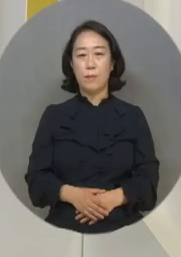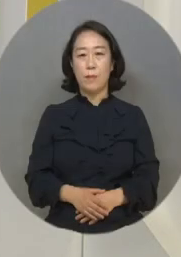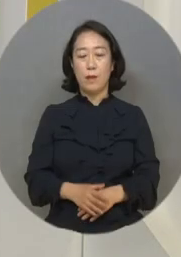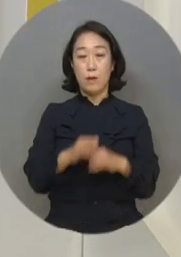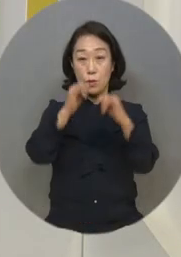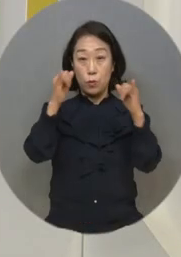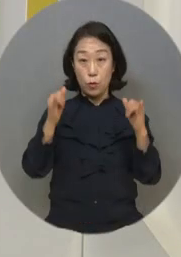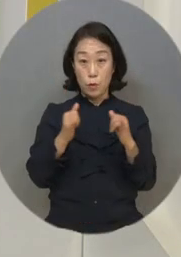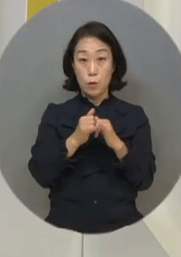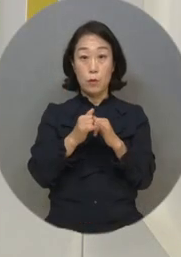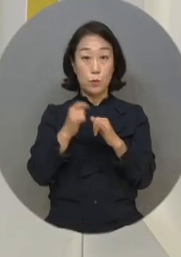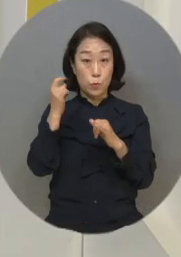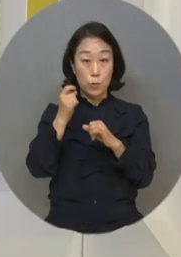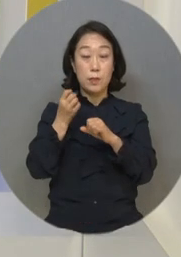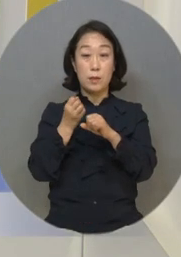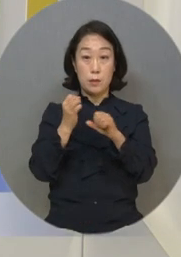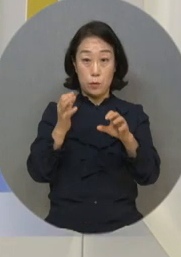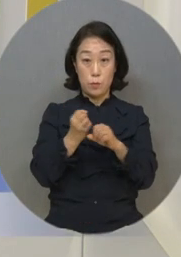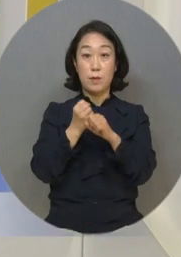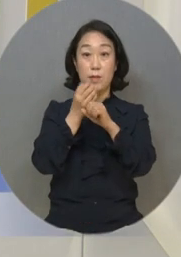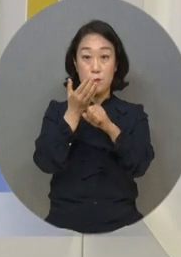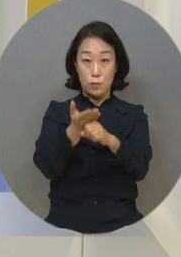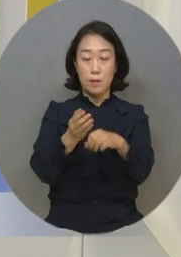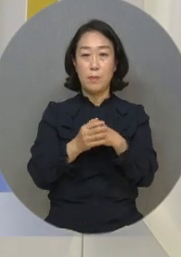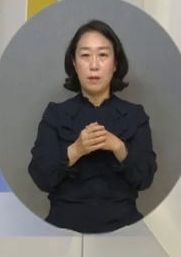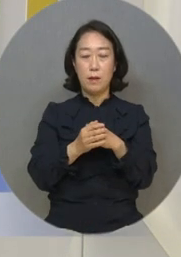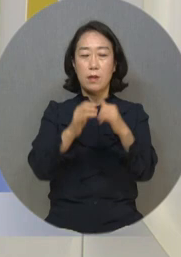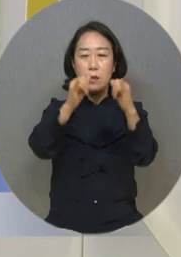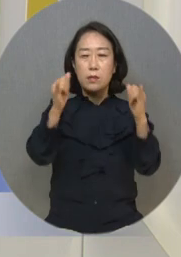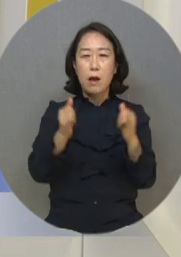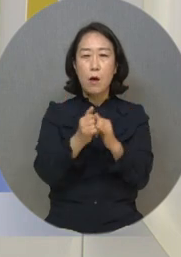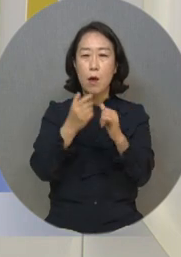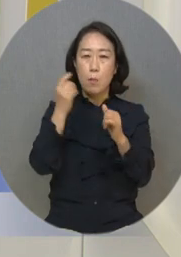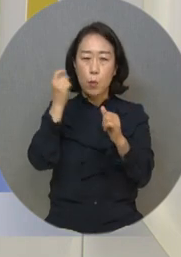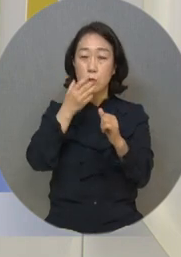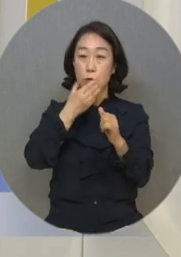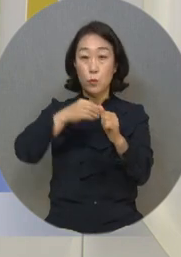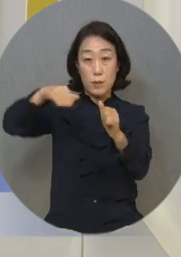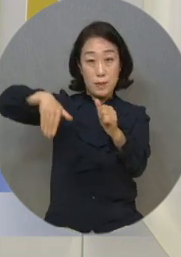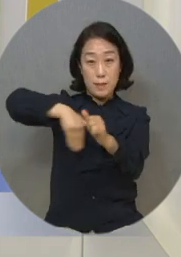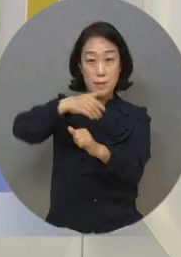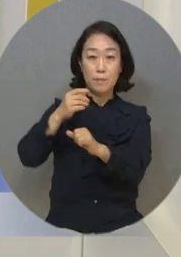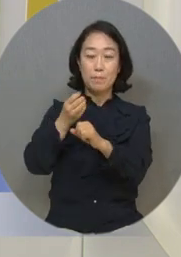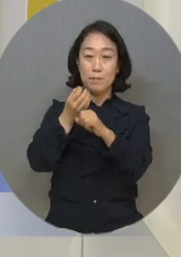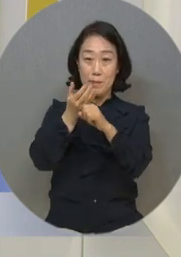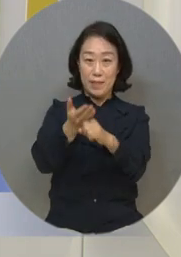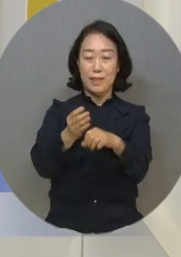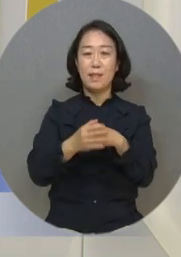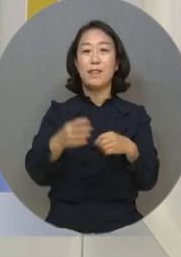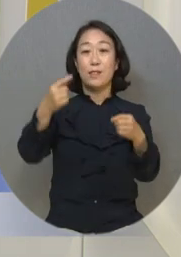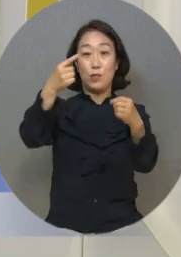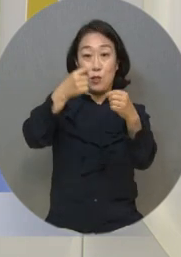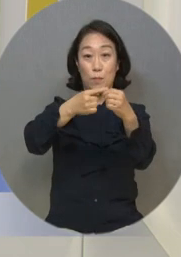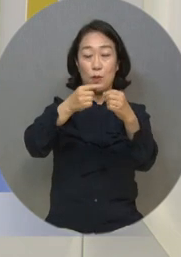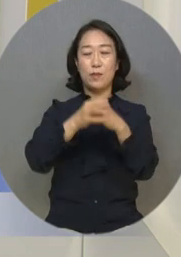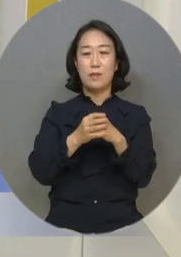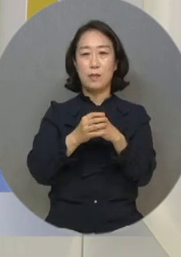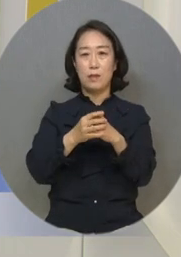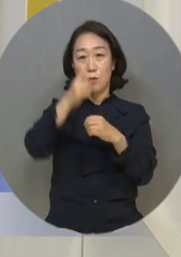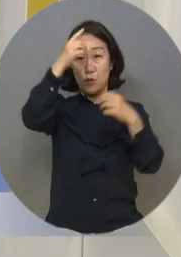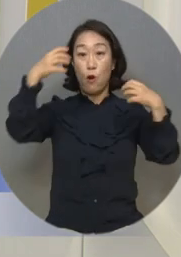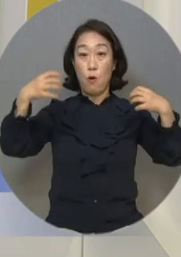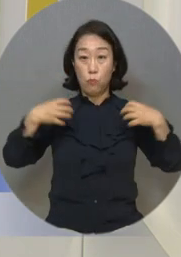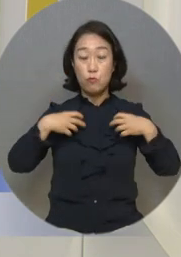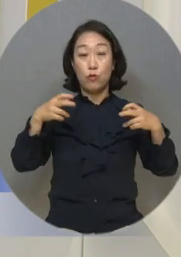웰페어뉴스 브리핑 박정인입니다 웰페어뉴스와 함께 사회복지개 이슈를 만나봅니다 첫 번째 기사입니다 정부가